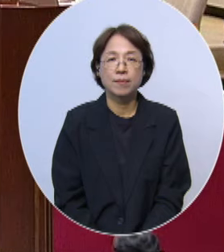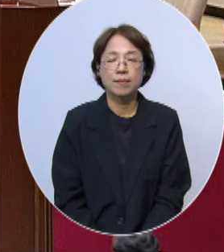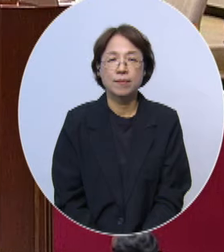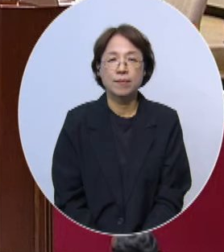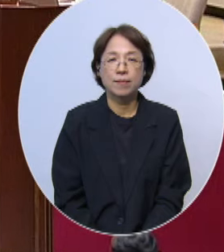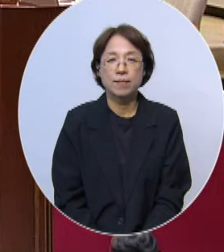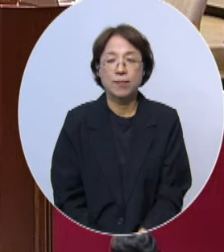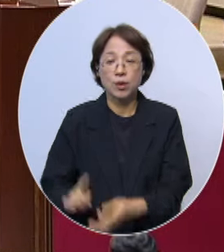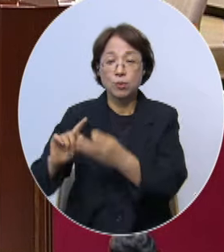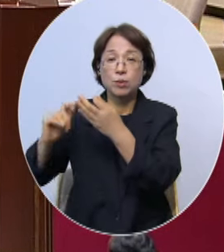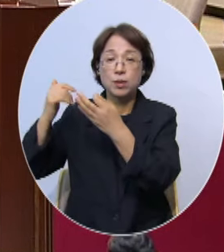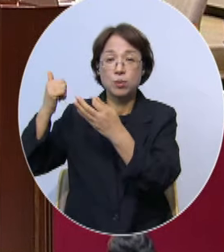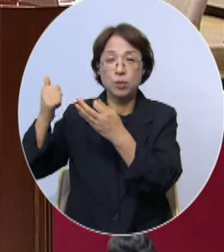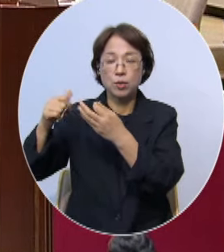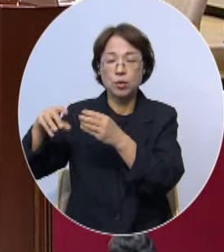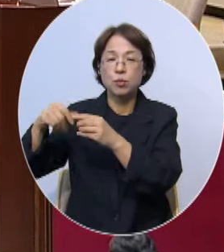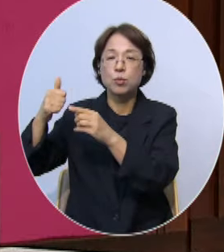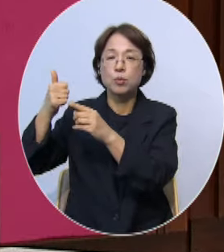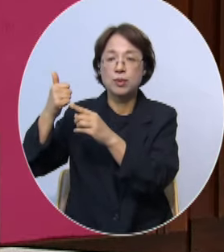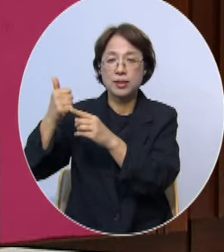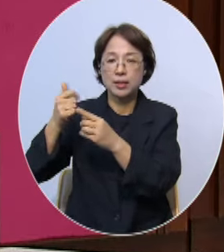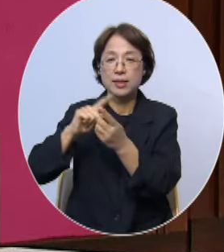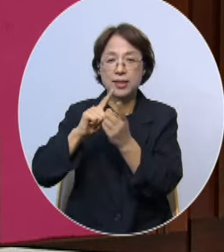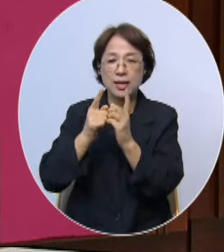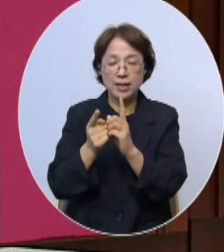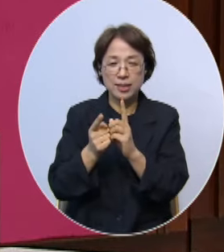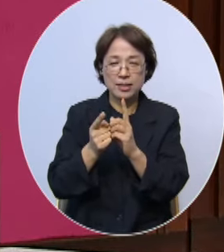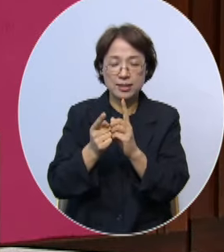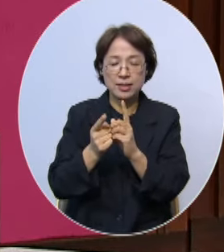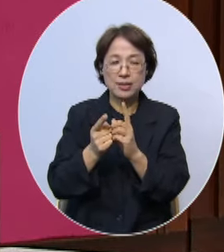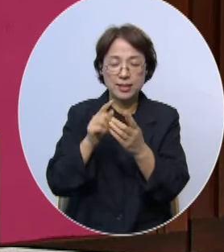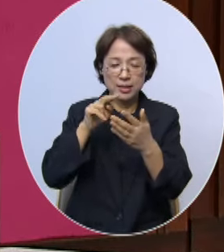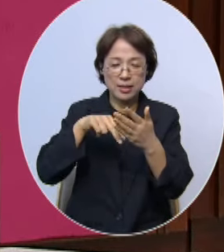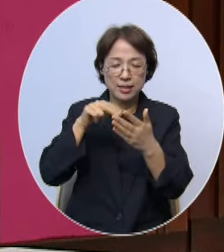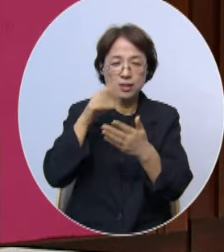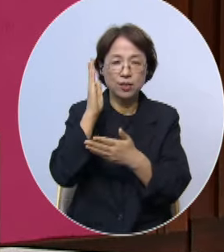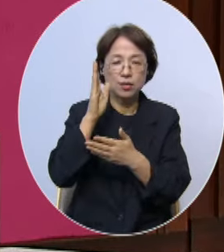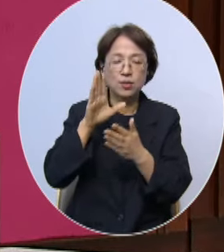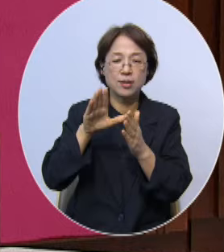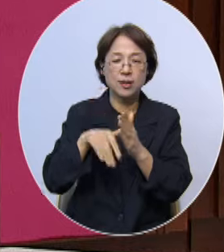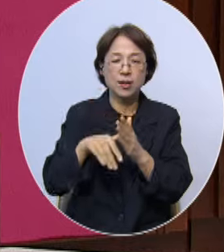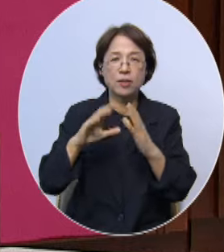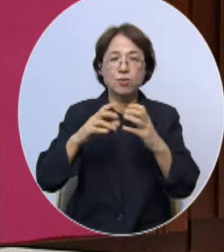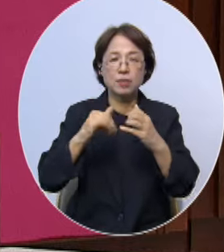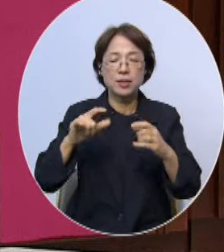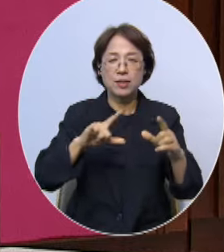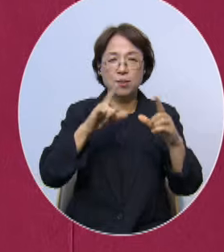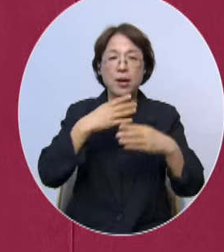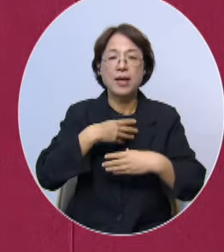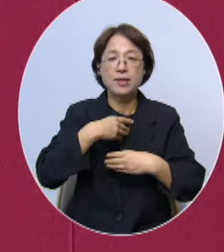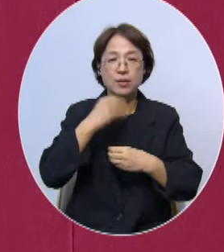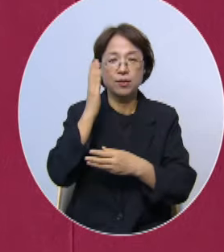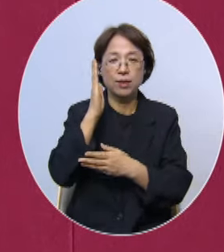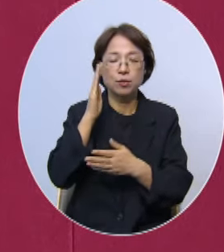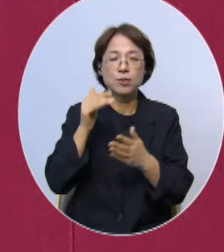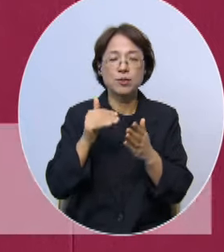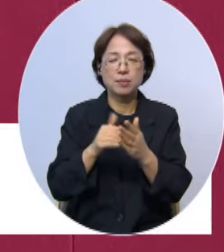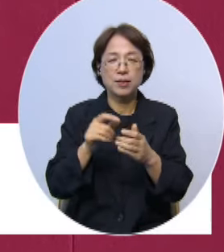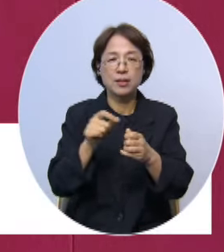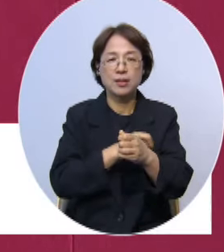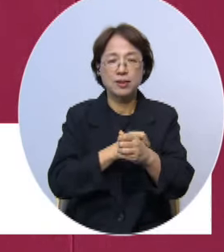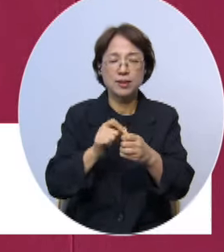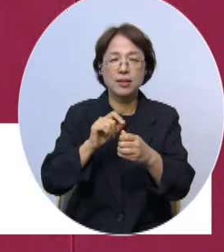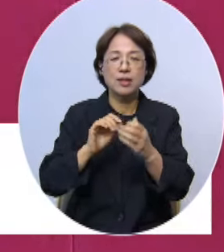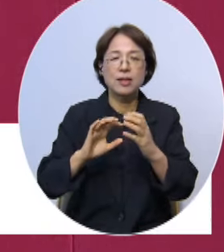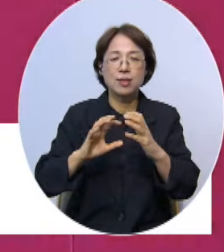윤성 대통령은 한덕수 국무총리가 대독한 시정연설에서 민생안정을 강조했습니다 히대